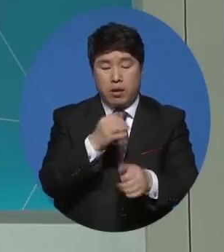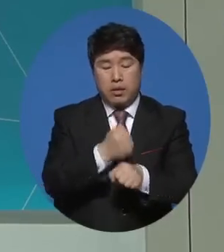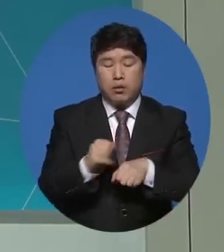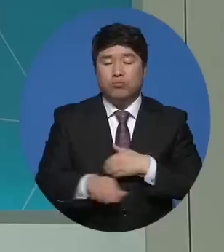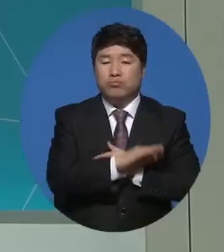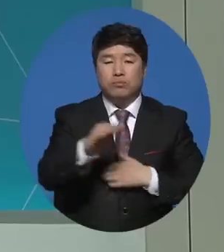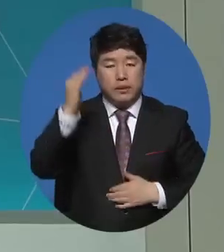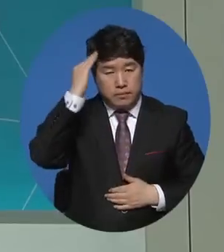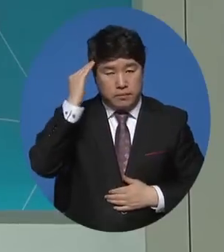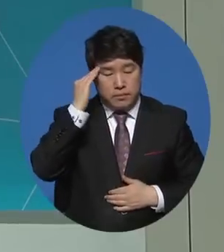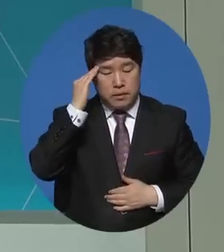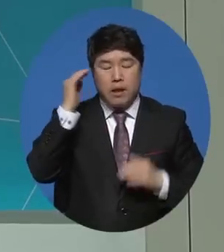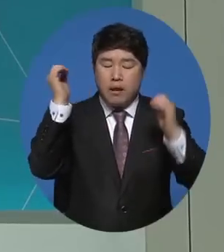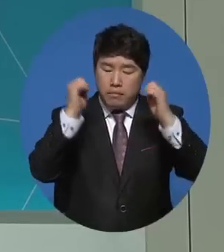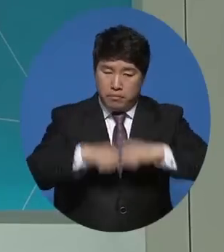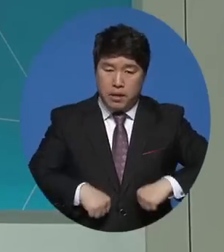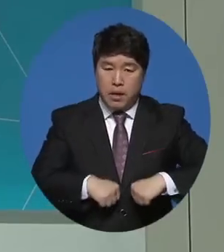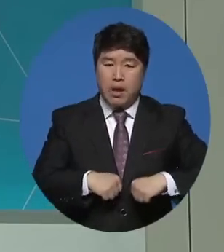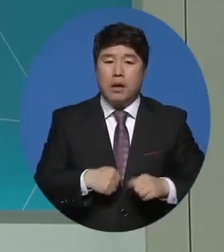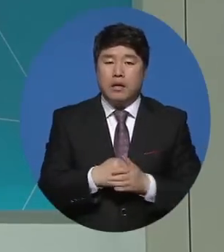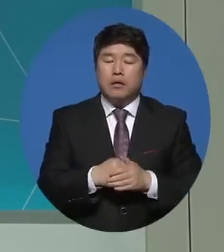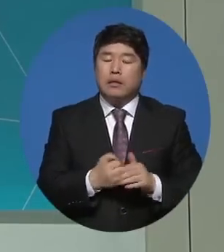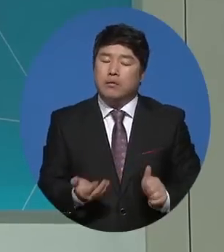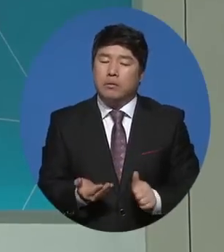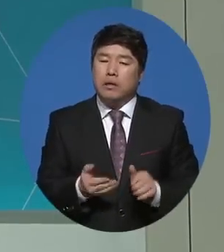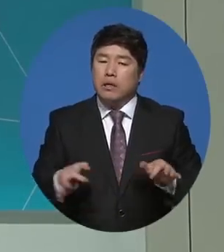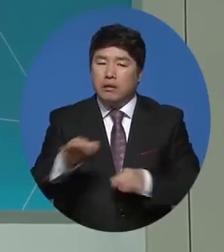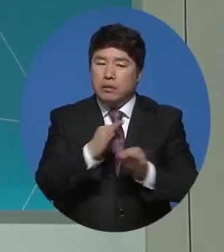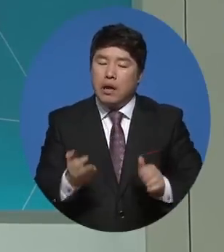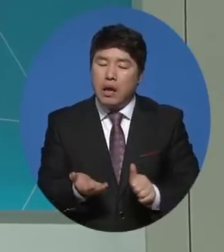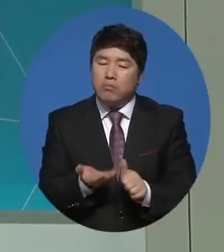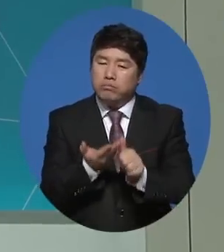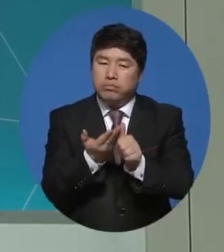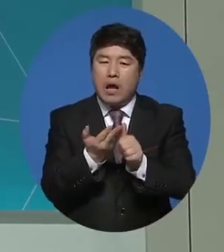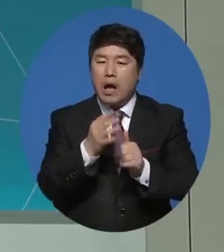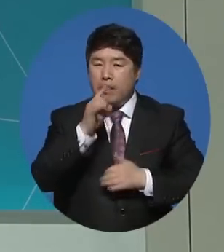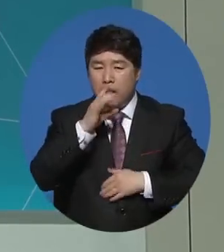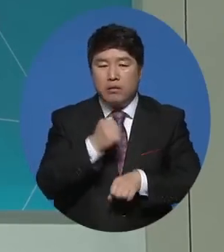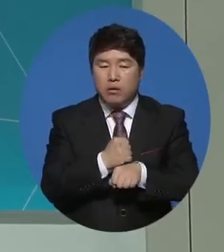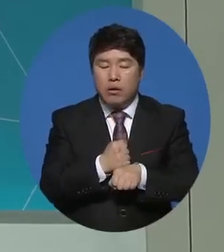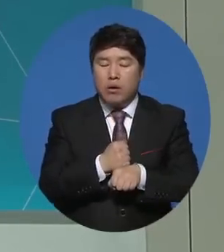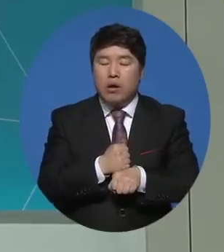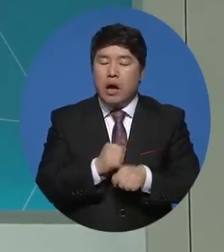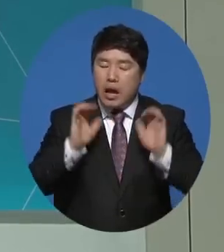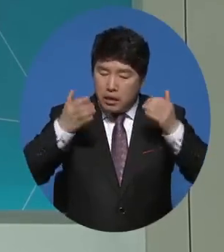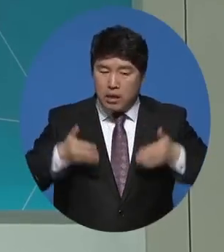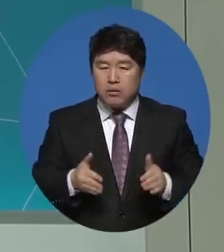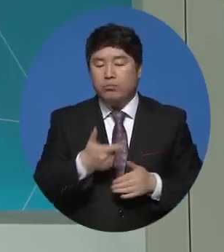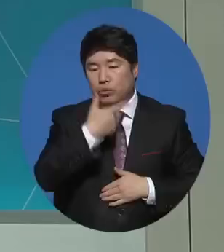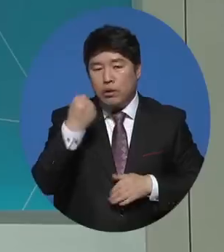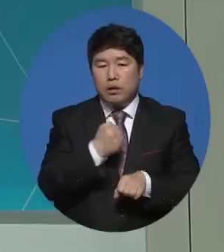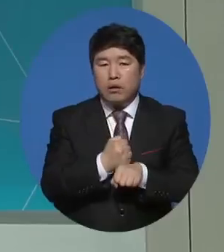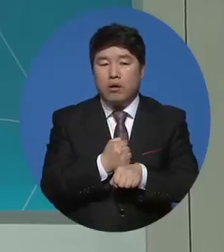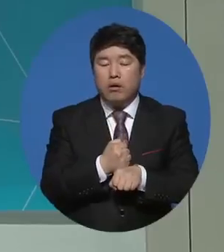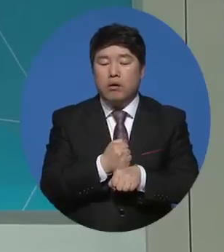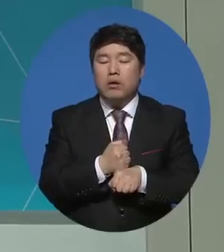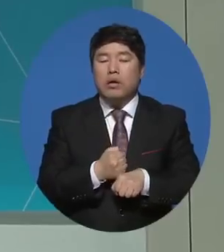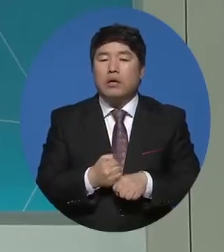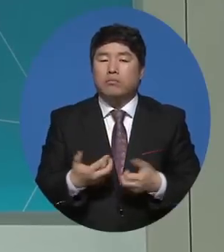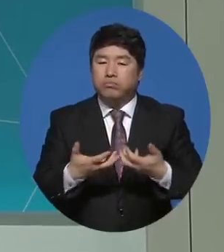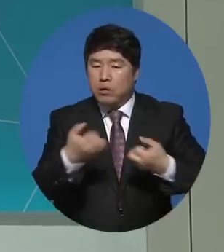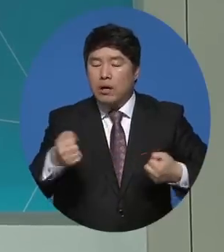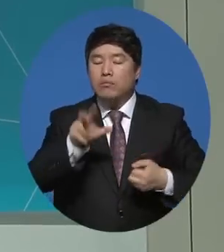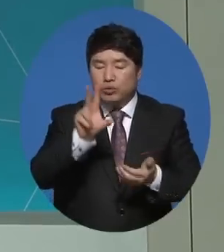우리 대한민국을 정말 망가뜨리는 저성장 저출산 양극화이 문제 해결해야 됩니다 그래서 이제는